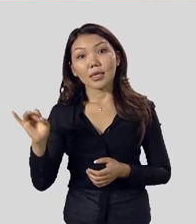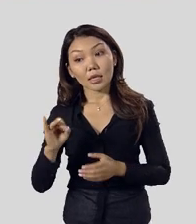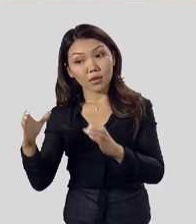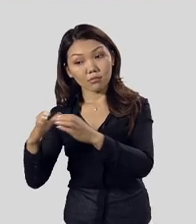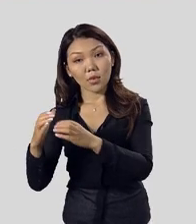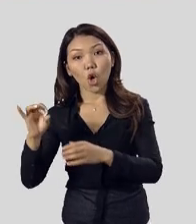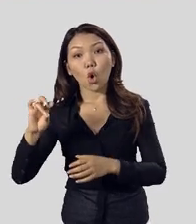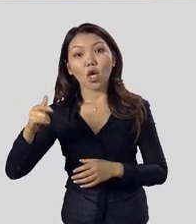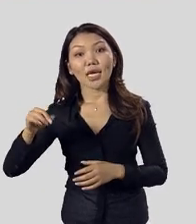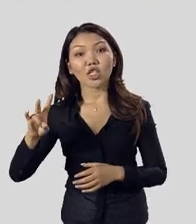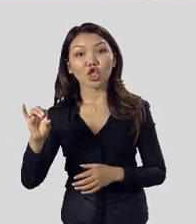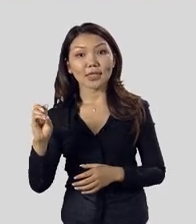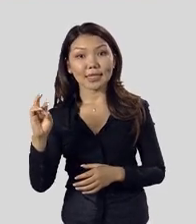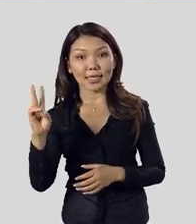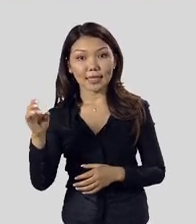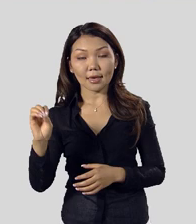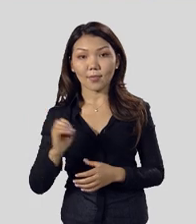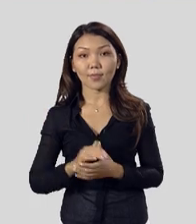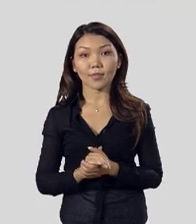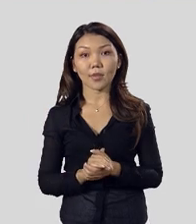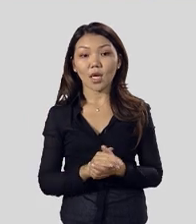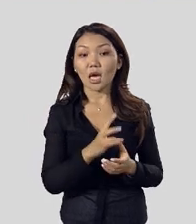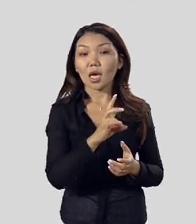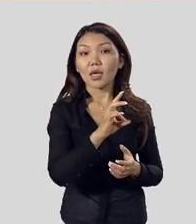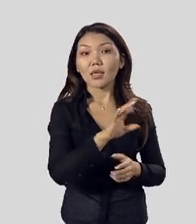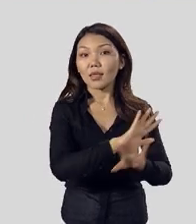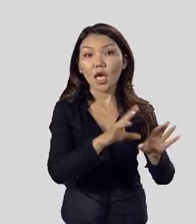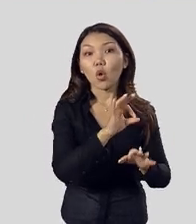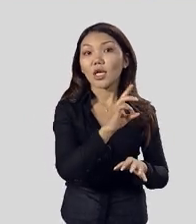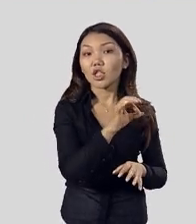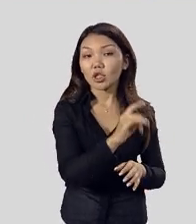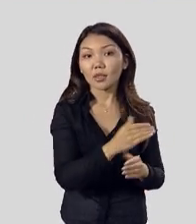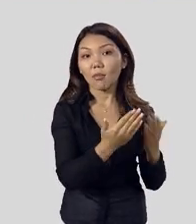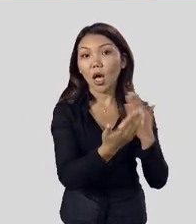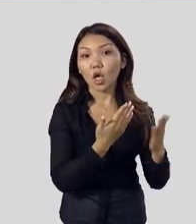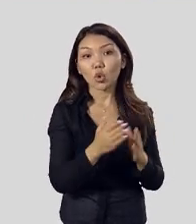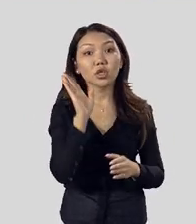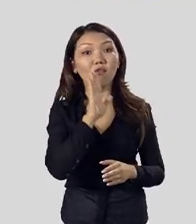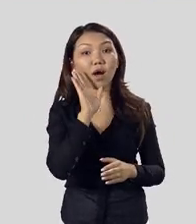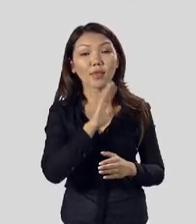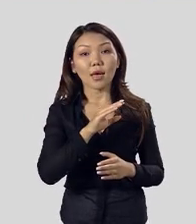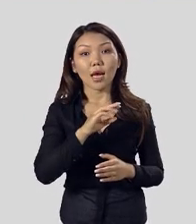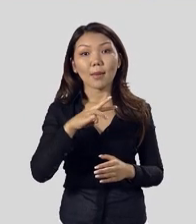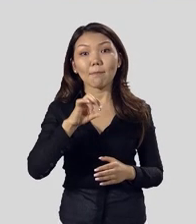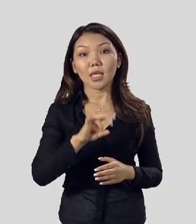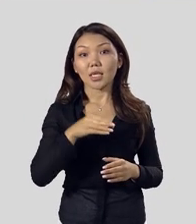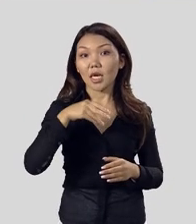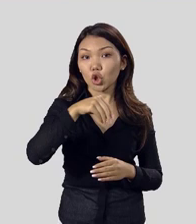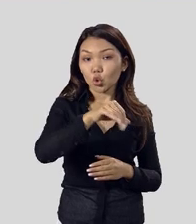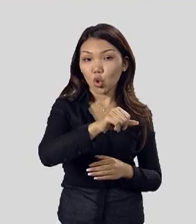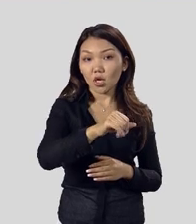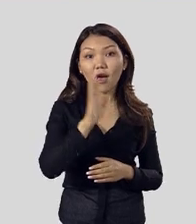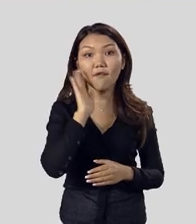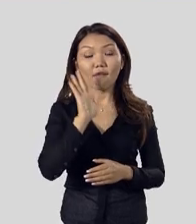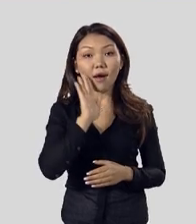к неорганическим веществам относятся вода и минеральные соли вода